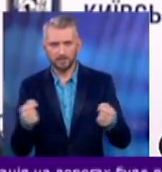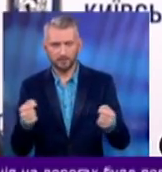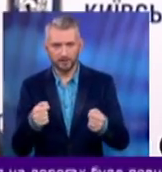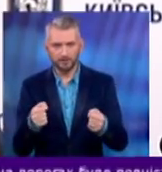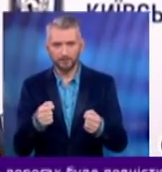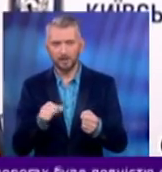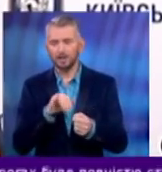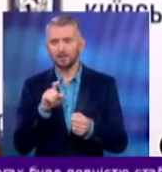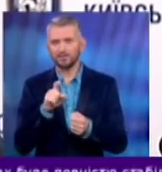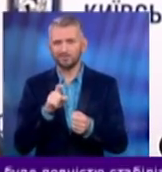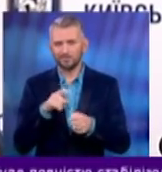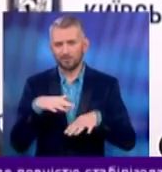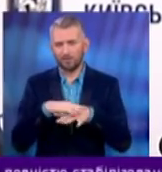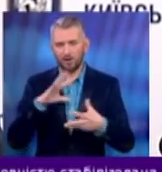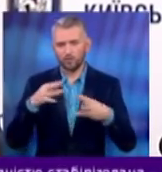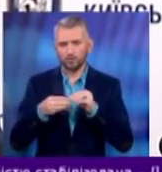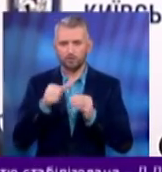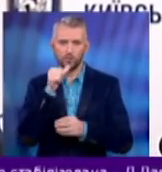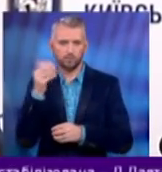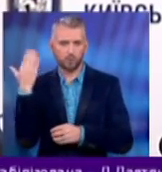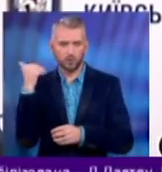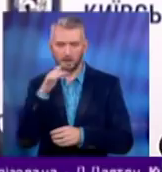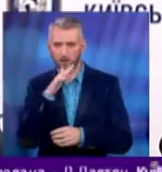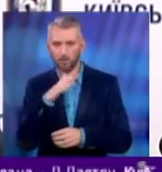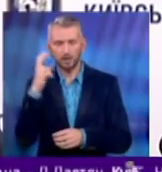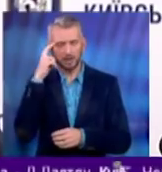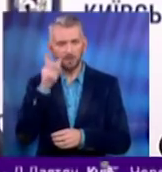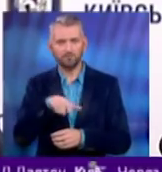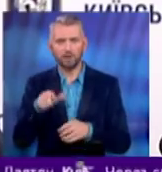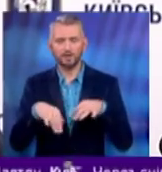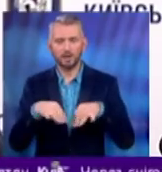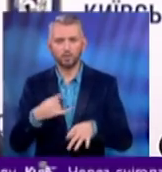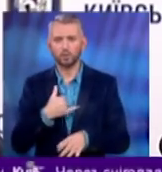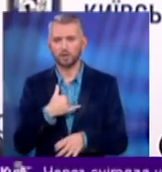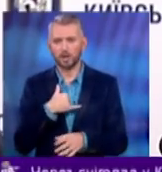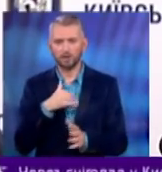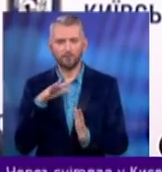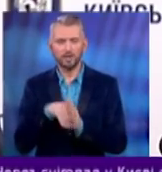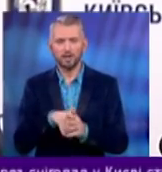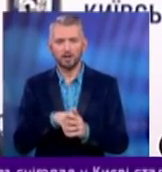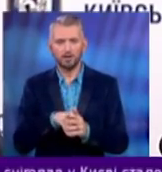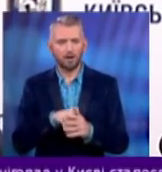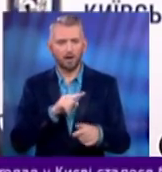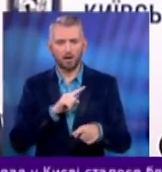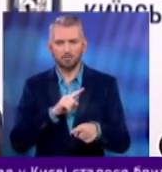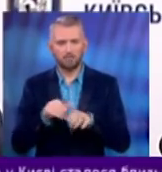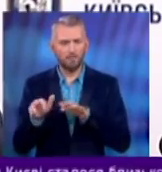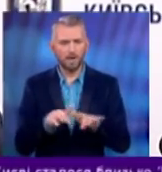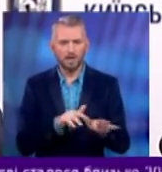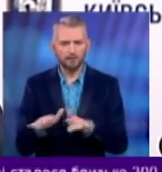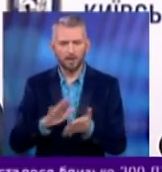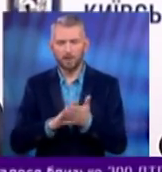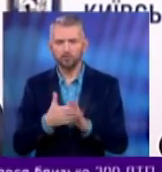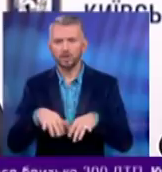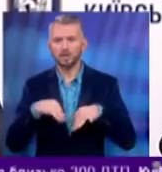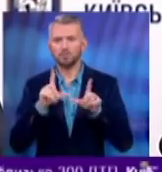Из расчетов прошлых годов. По Киев-Пастранцу у нас введено оперативное положение. Это означает, что